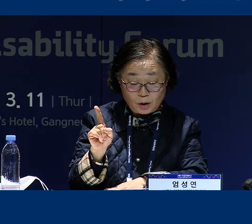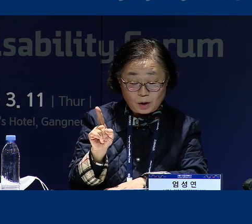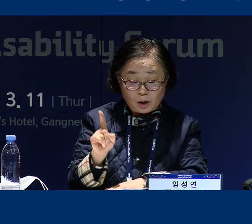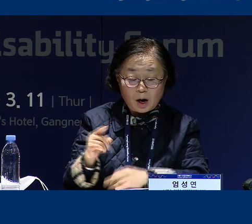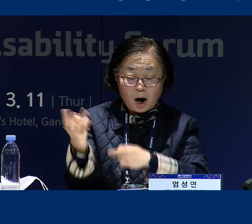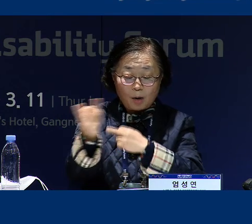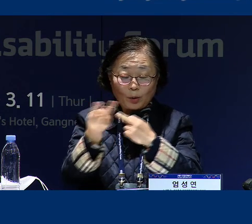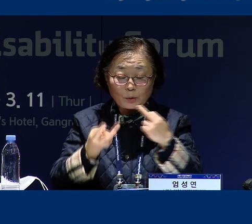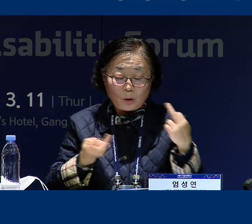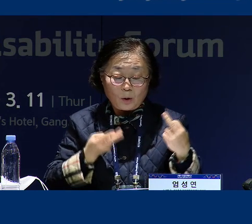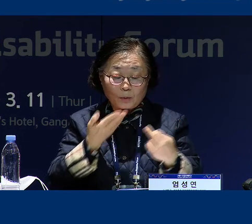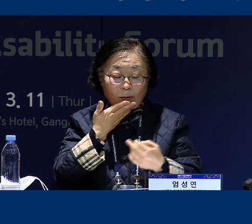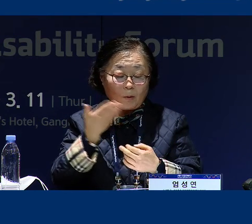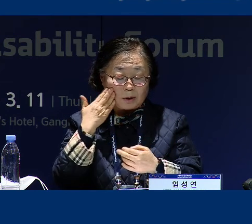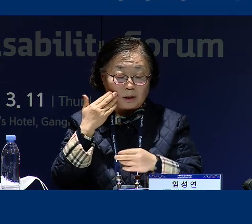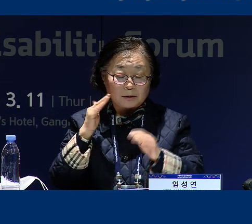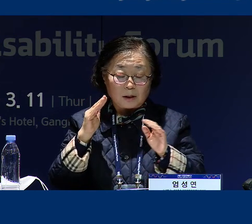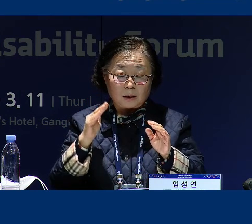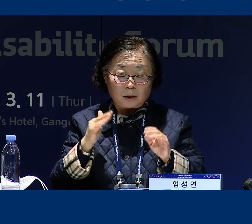지금까지